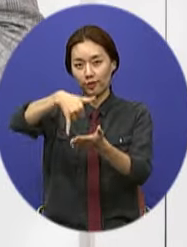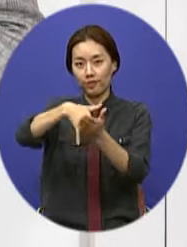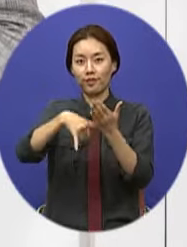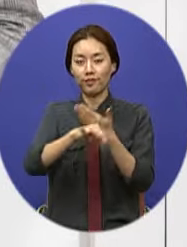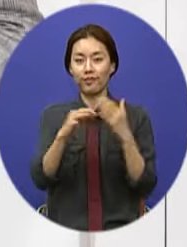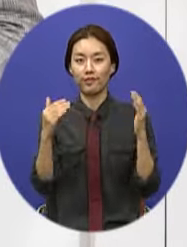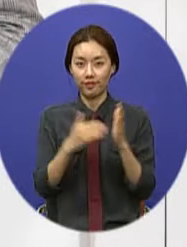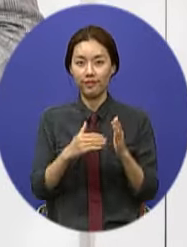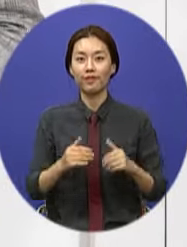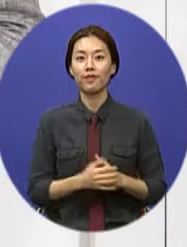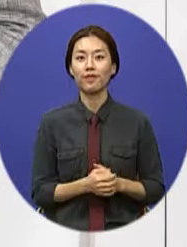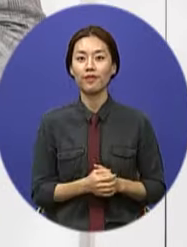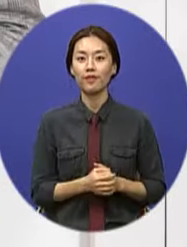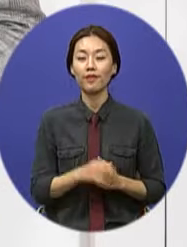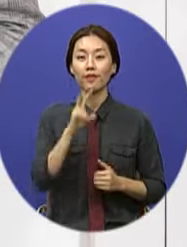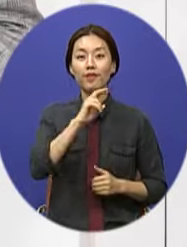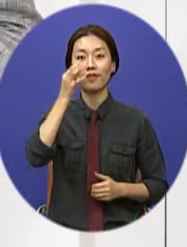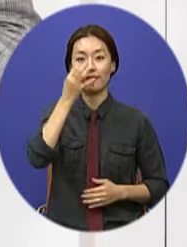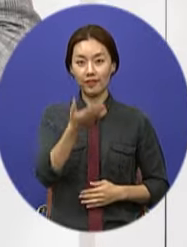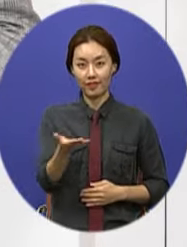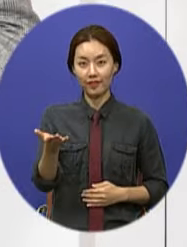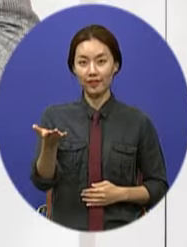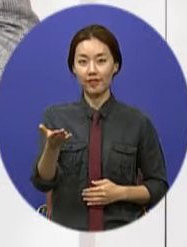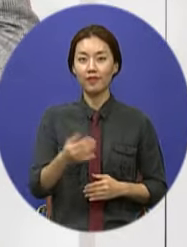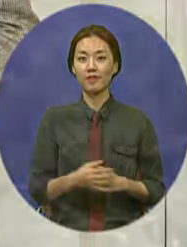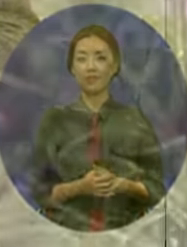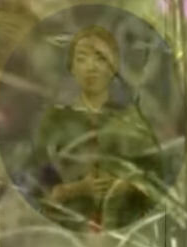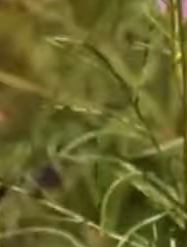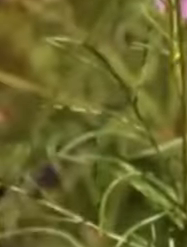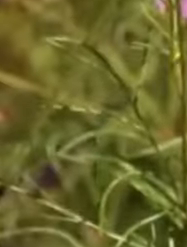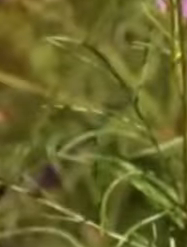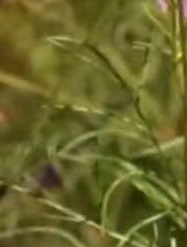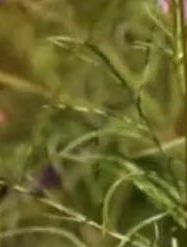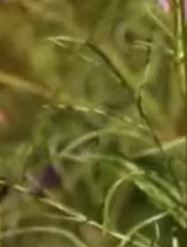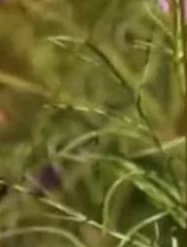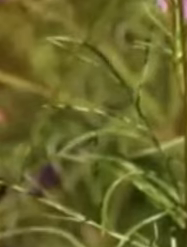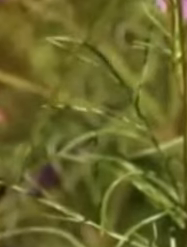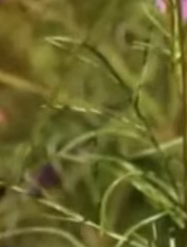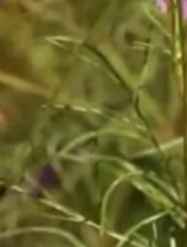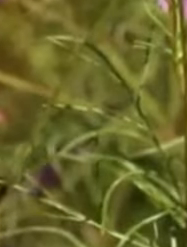우물정자를 눌러주시면 되겠습니다. 음악 주세요.